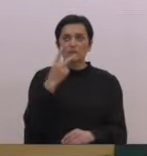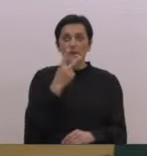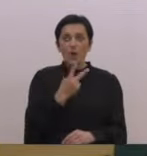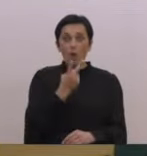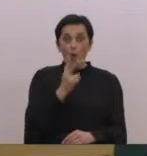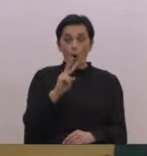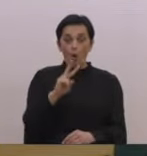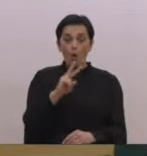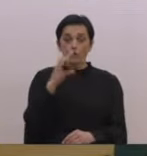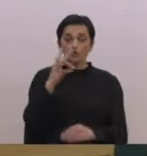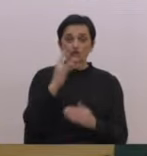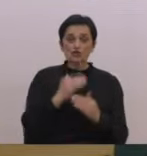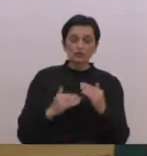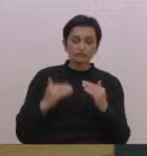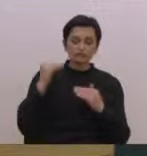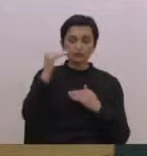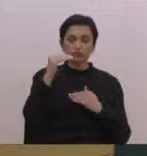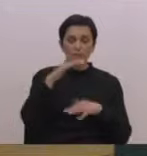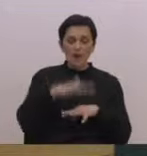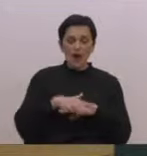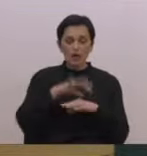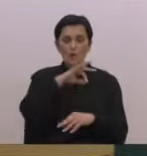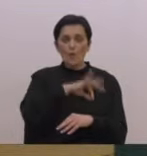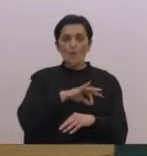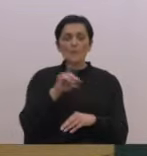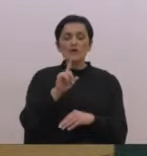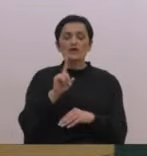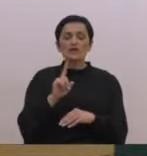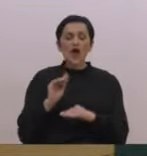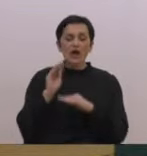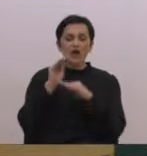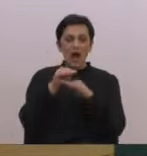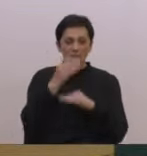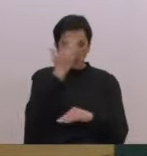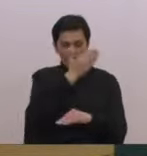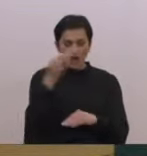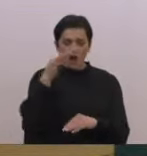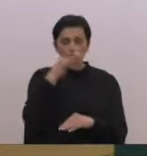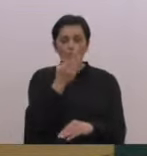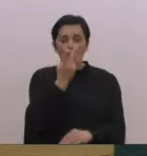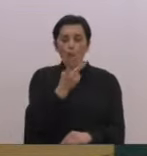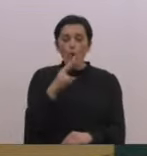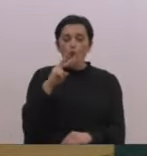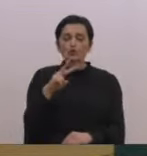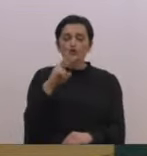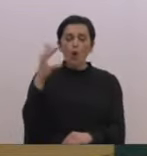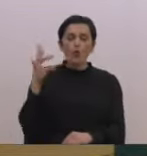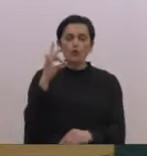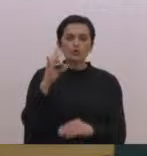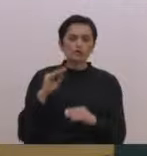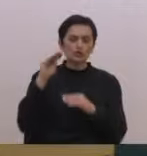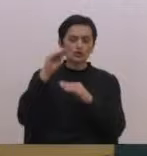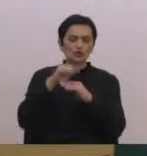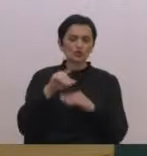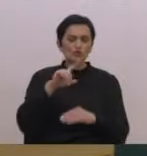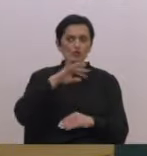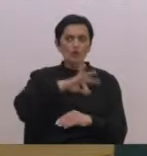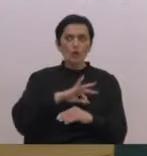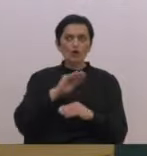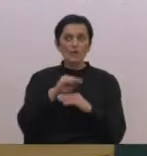ger gaizarda bankebis mogeba. Ra gaizarda, utkharit khals 22 ger ra gaizarda bankebis mogeba rom gaizarda.